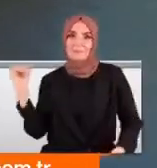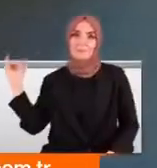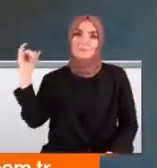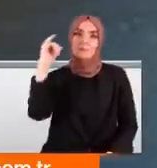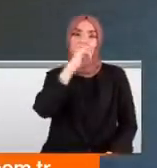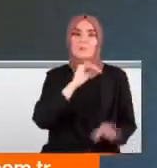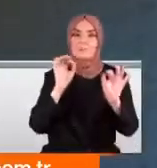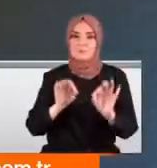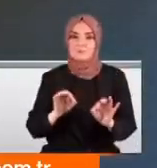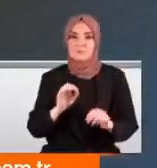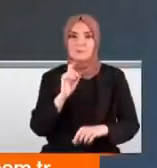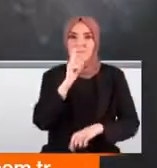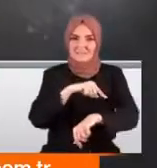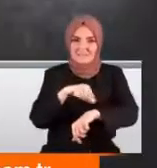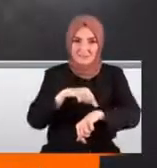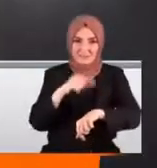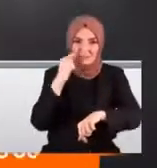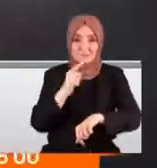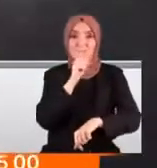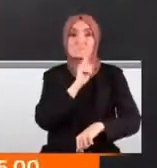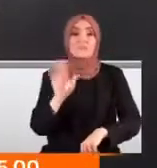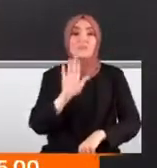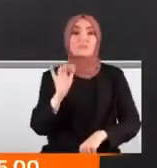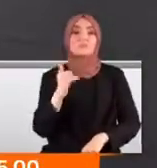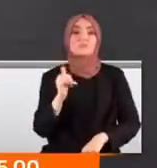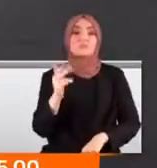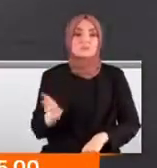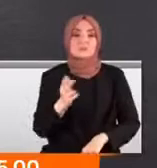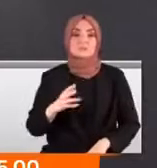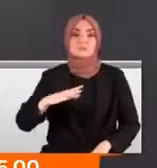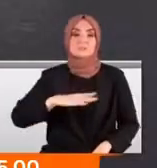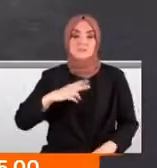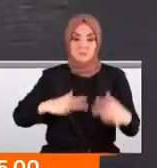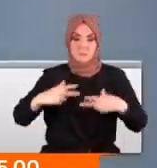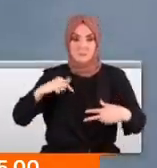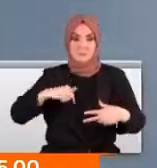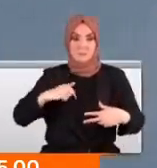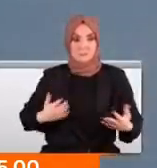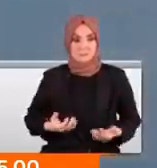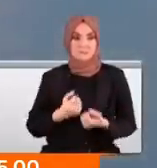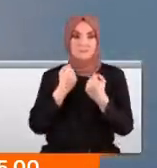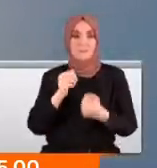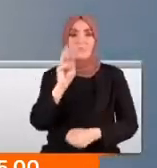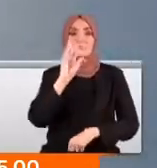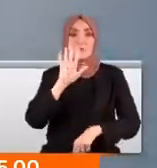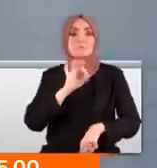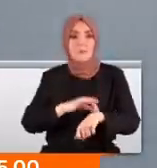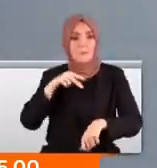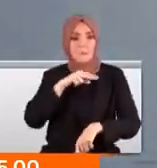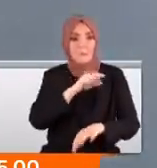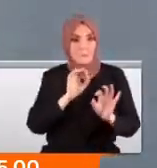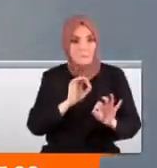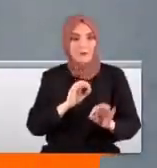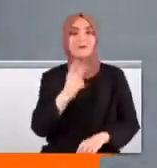Browning saatte 150 kilometre hıza ulaşabilen Jet Suit sayesinde 35 dakikalık yürüme mesafesini 2 dakikadan kısa sürede